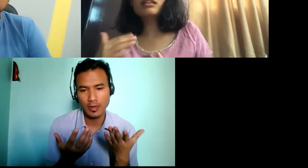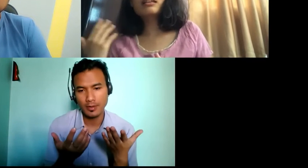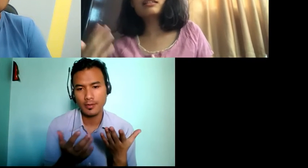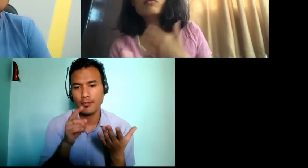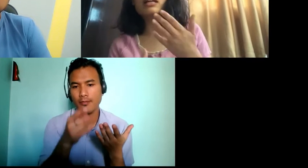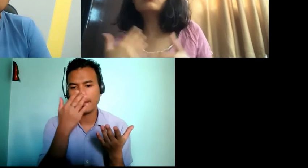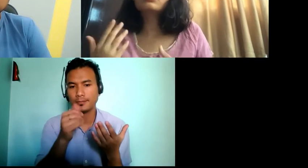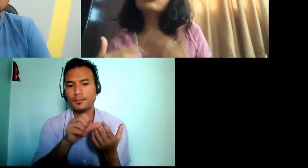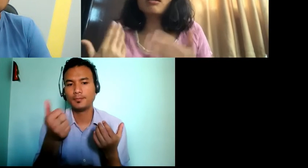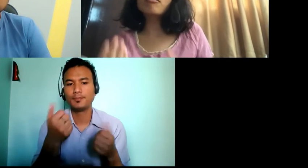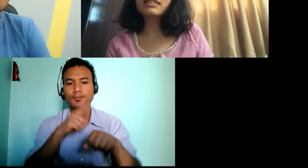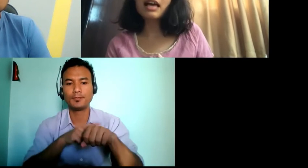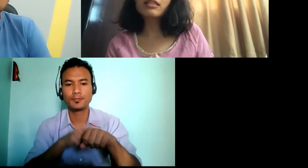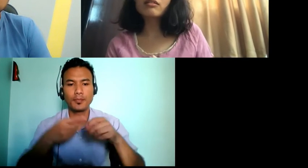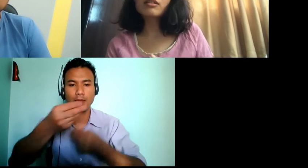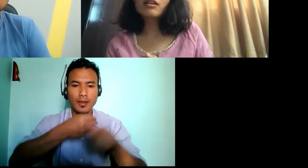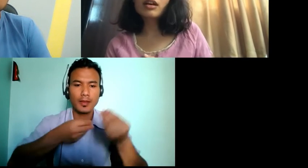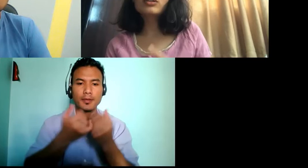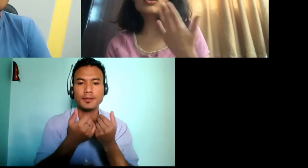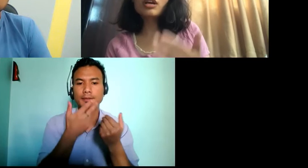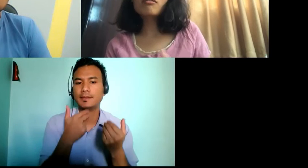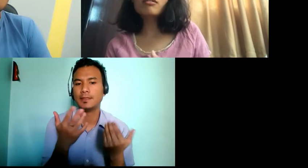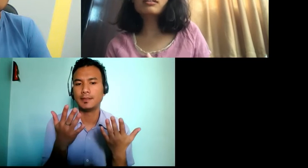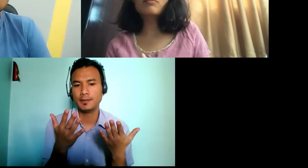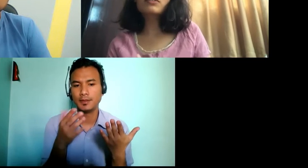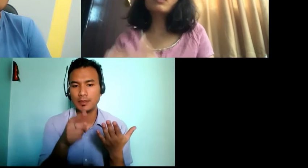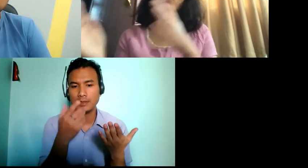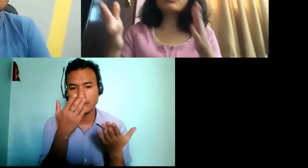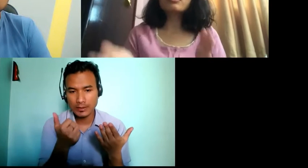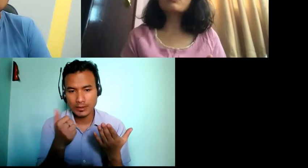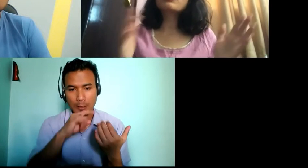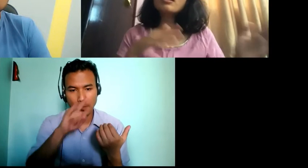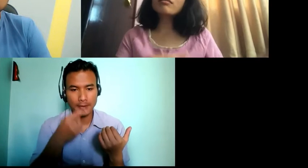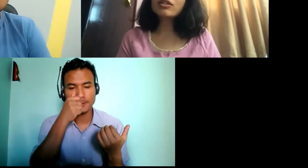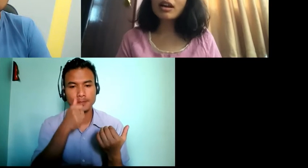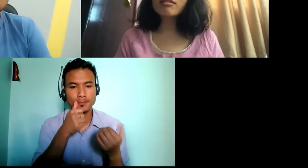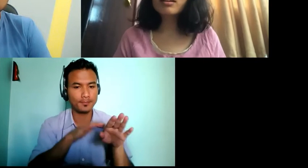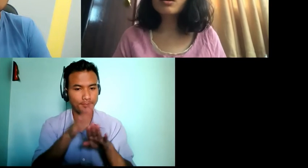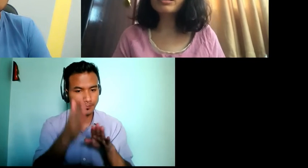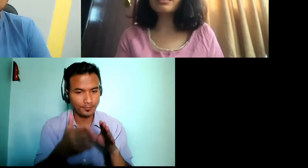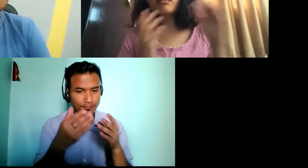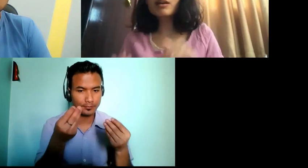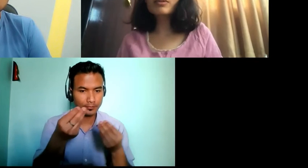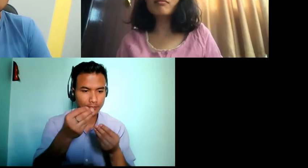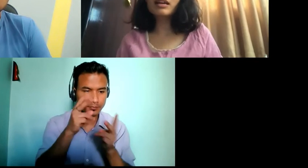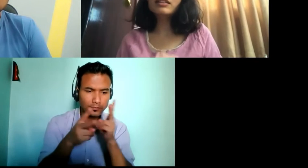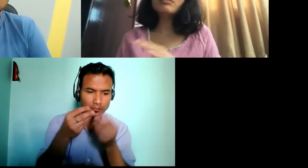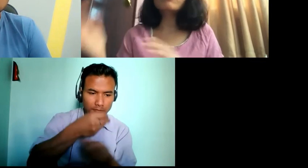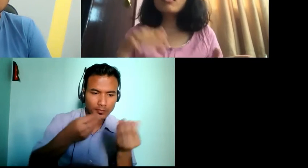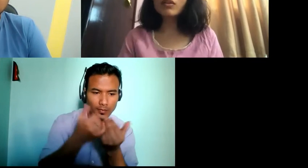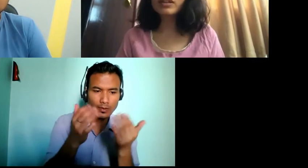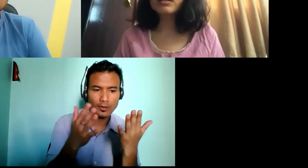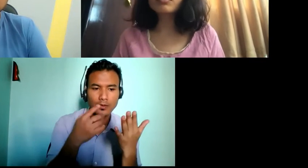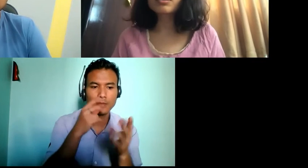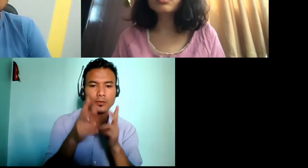हुन्छ त, नेक्स्ट टाइम उहाँले उसले सेयर गर्न चाहँदैन अनि त्यो सेयर गर्न नचाहेपछि फेरि प्यारेन्ट्सहरूले मलाई केही कुरा सेयर गर्दैन भन्ने खालि कुरा पनि आउँला होइन, त्यसमा